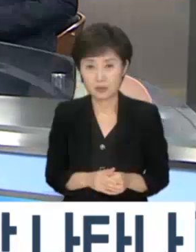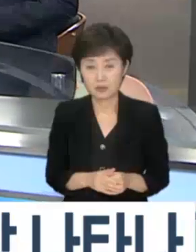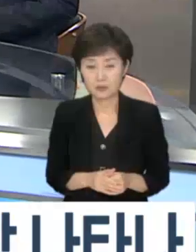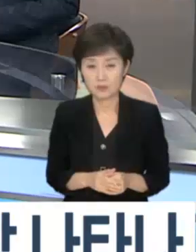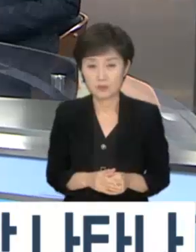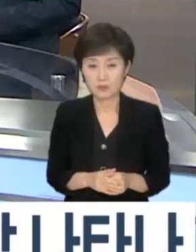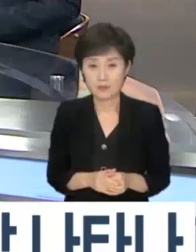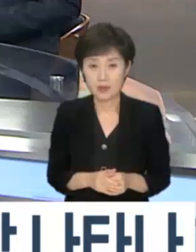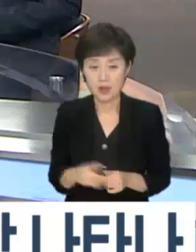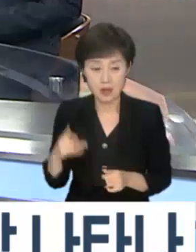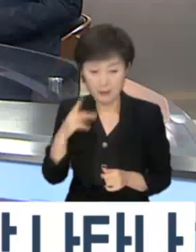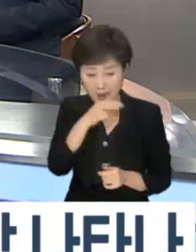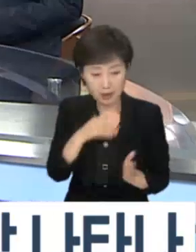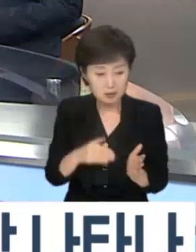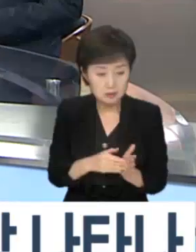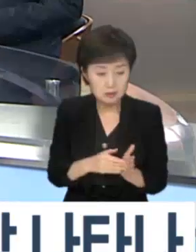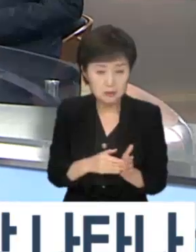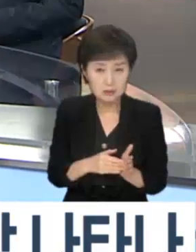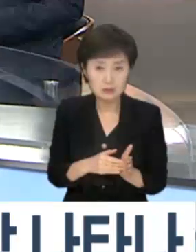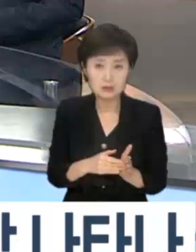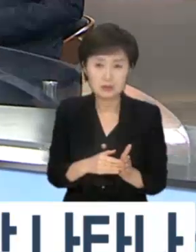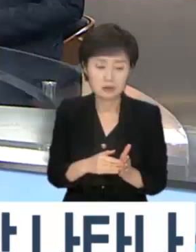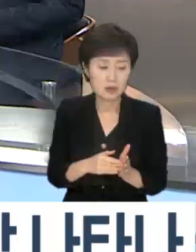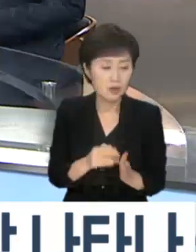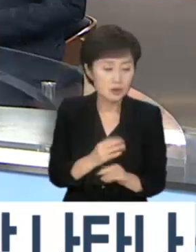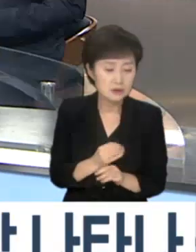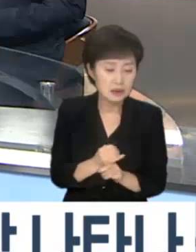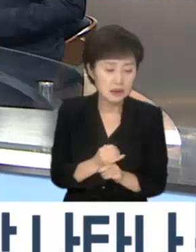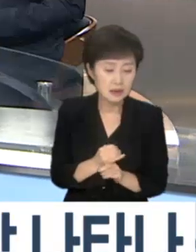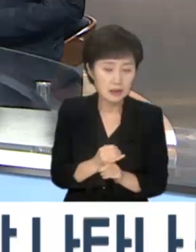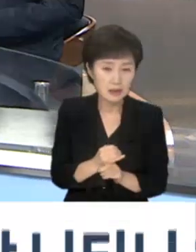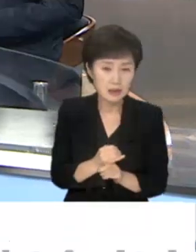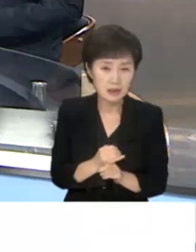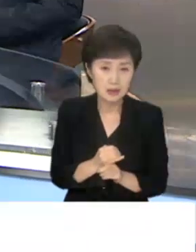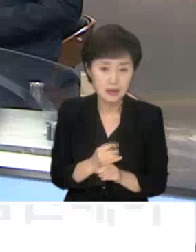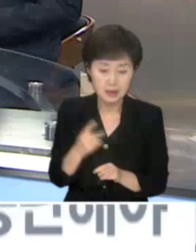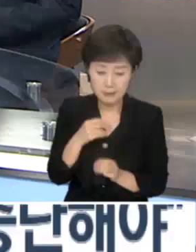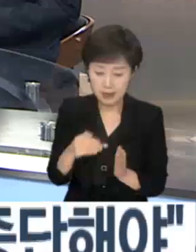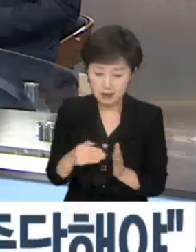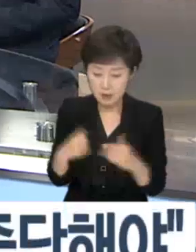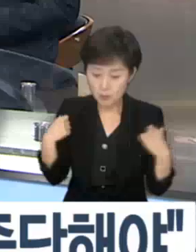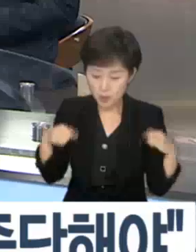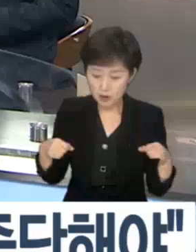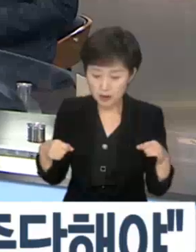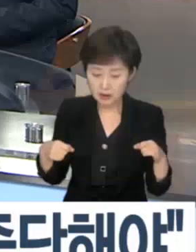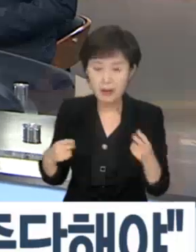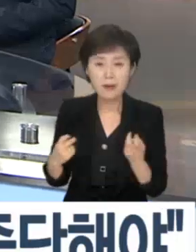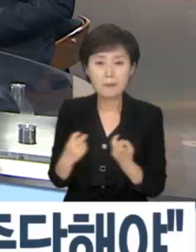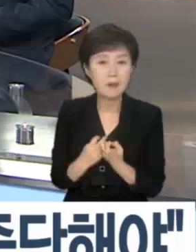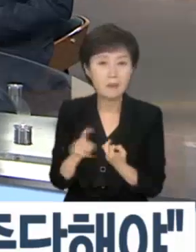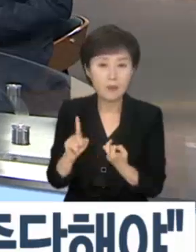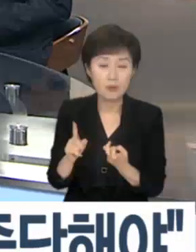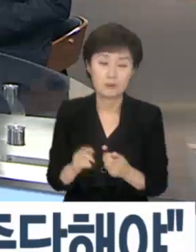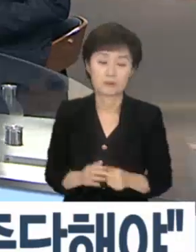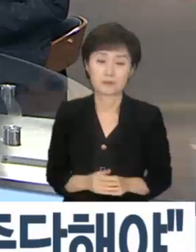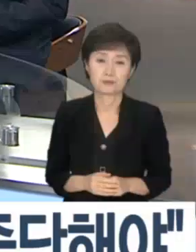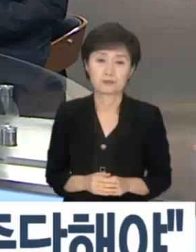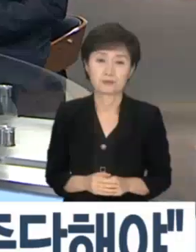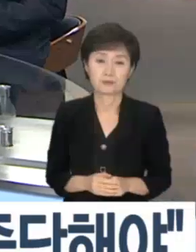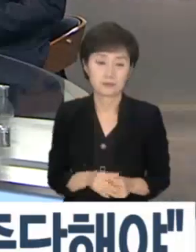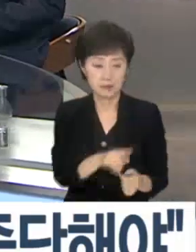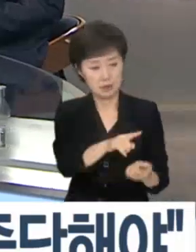이게 끝나긴 끝나야 할 텐데 어떤 방식으로 언제 좀 해법이 있을지에 대한 부분들이 여쭤보고 싶네요이